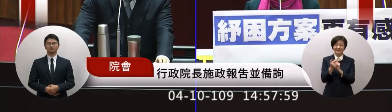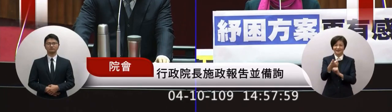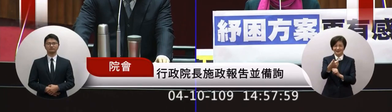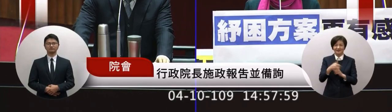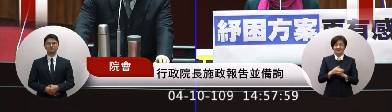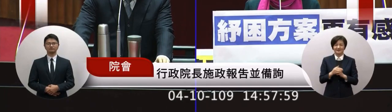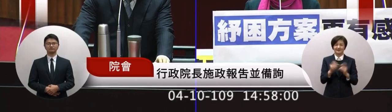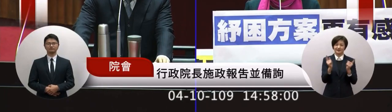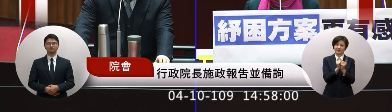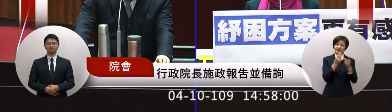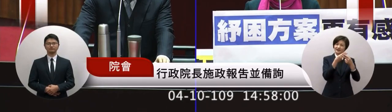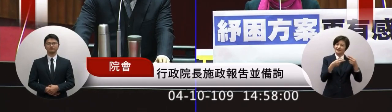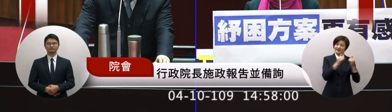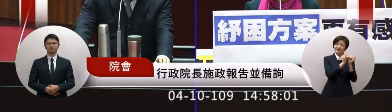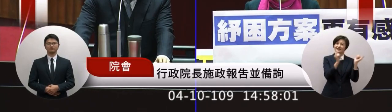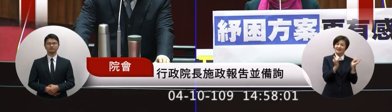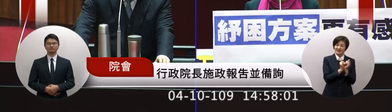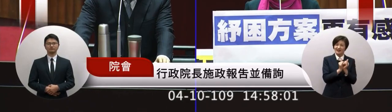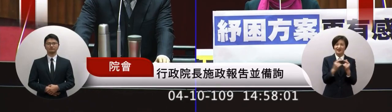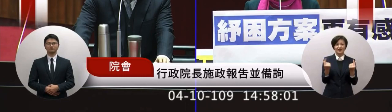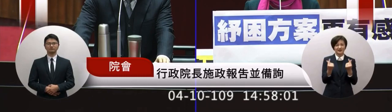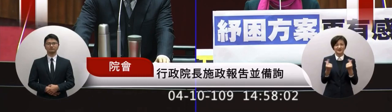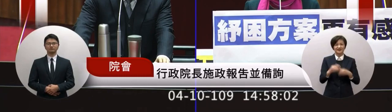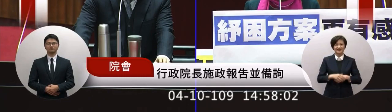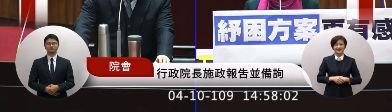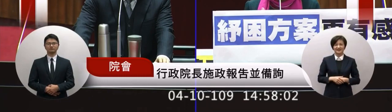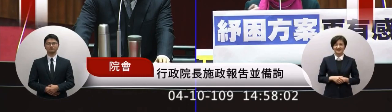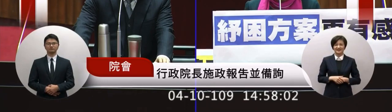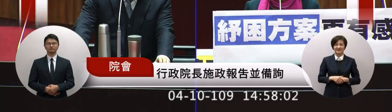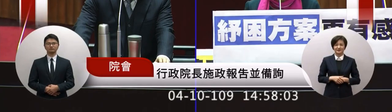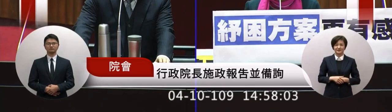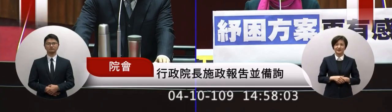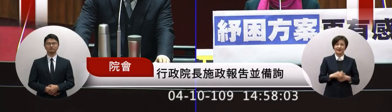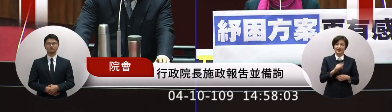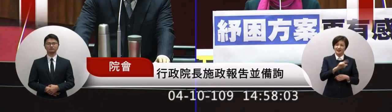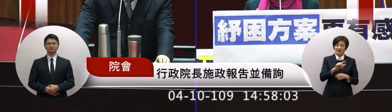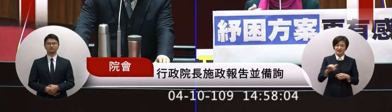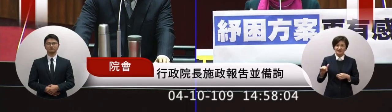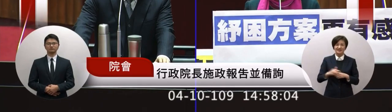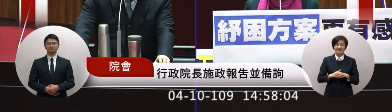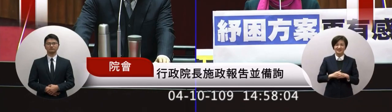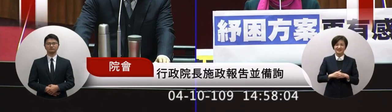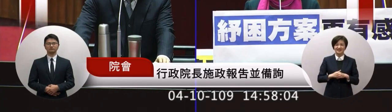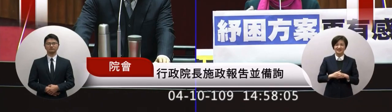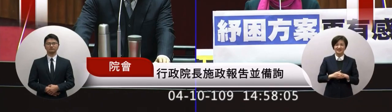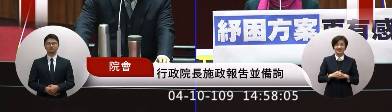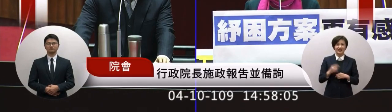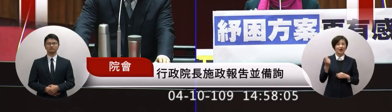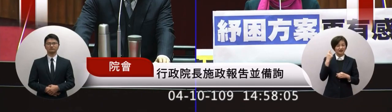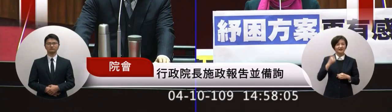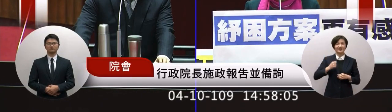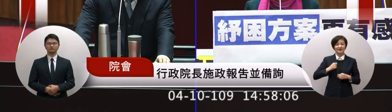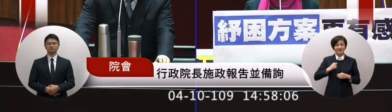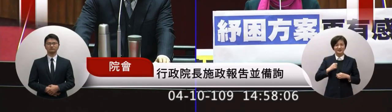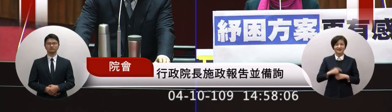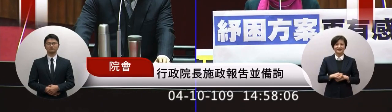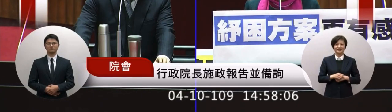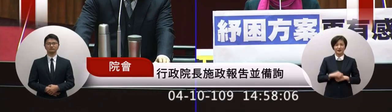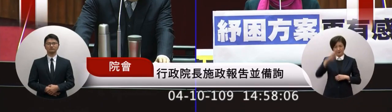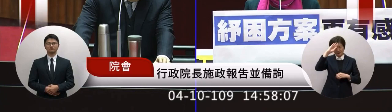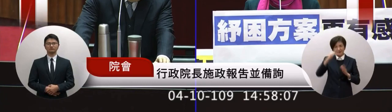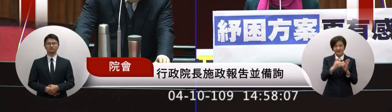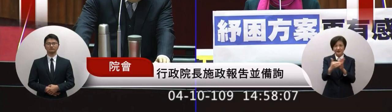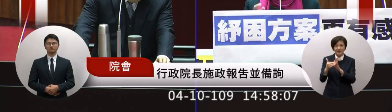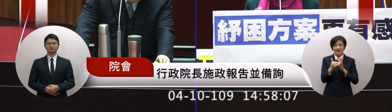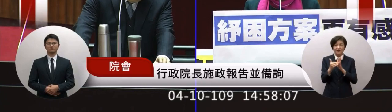家族群，尤其系严重嘅状皮啊，佢谈嘅是。要了解诶，你所有的防疫的手